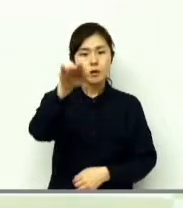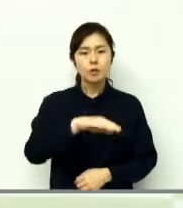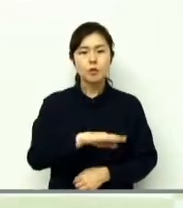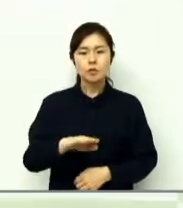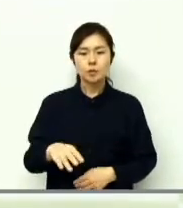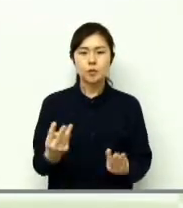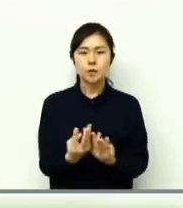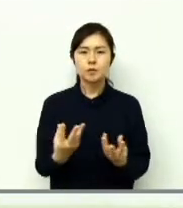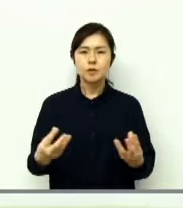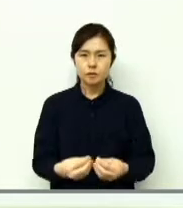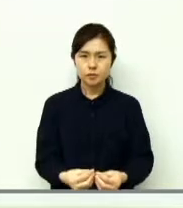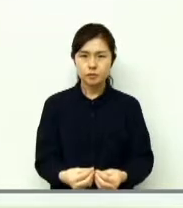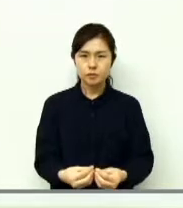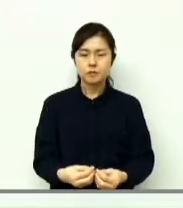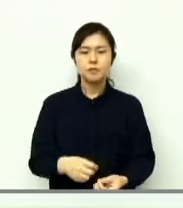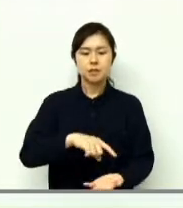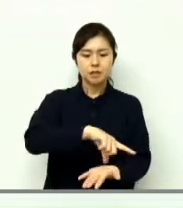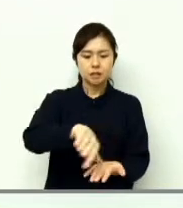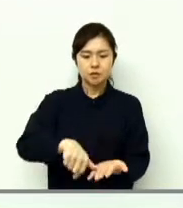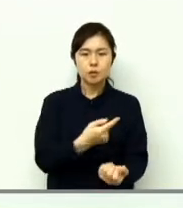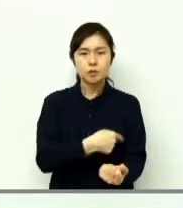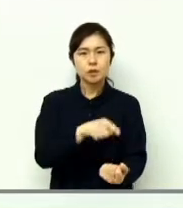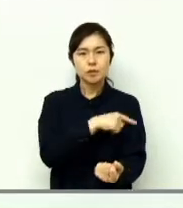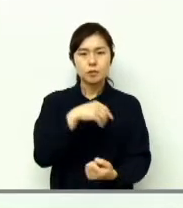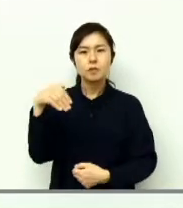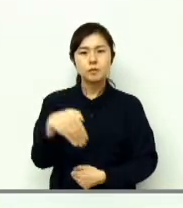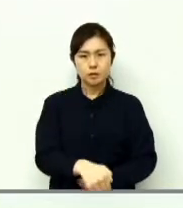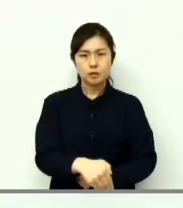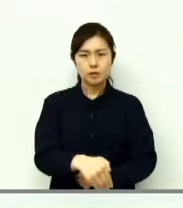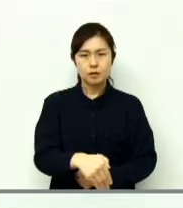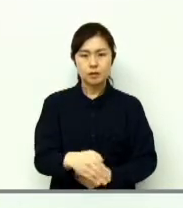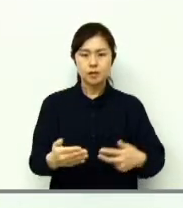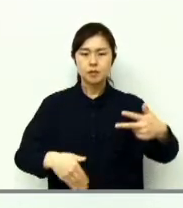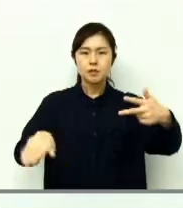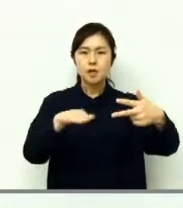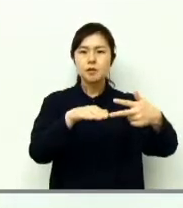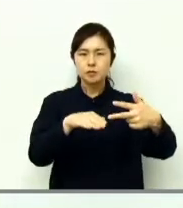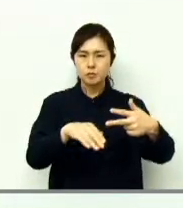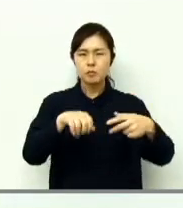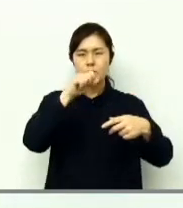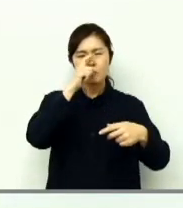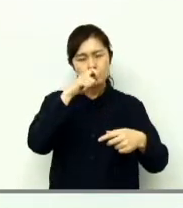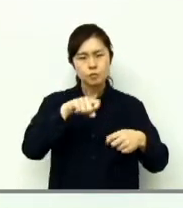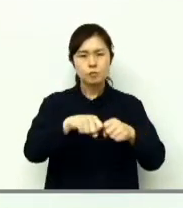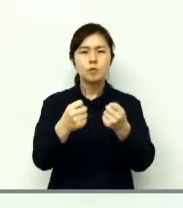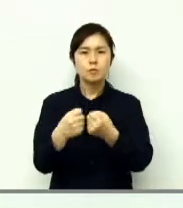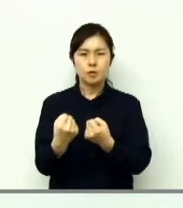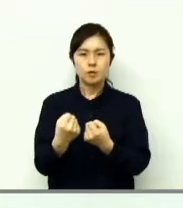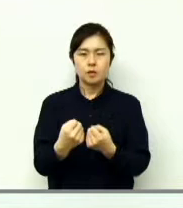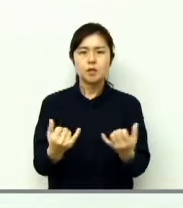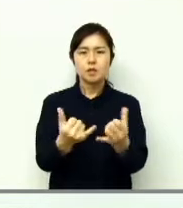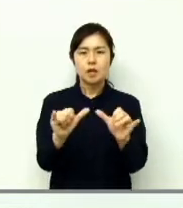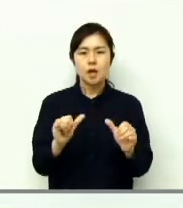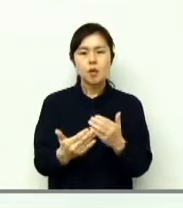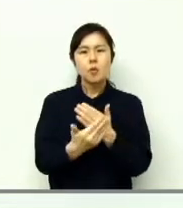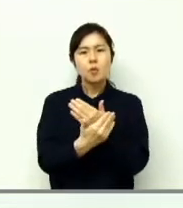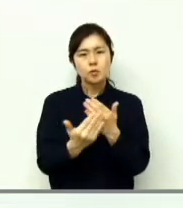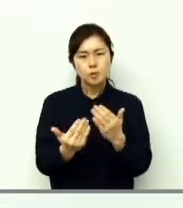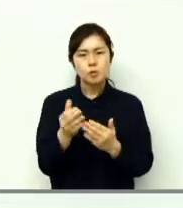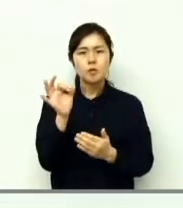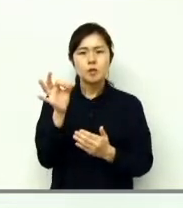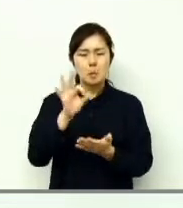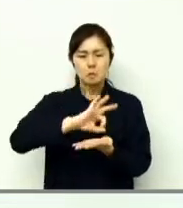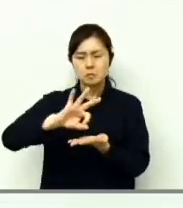展、地域力の低下、公共施設の老朽化、社会保障関係経費の増大などが見込まれている中